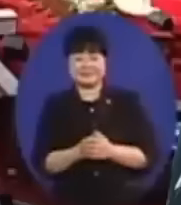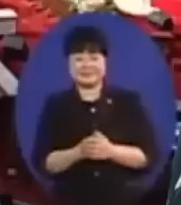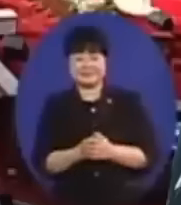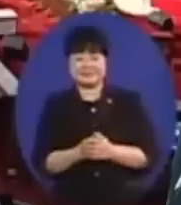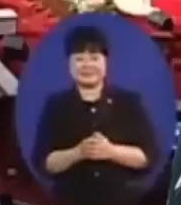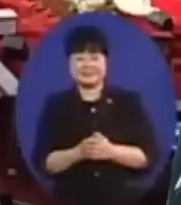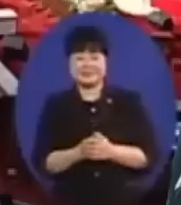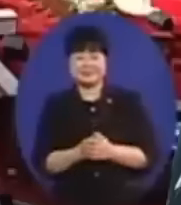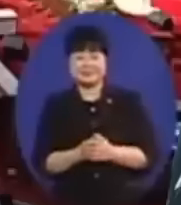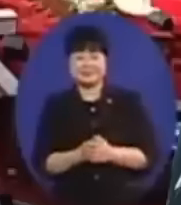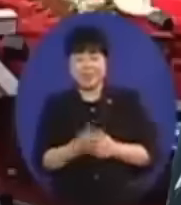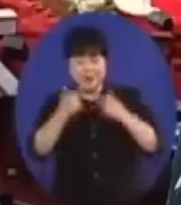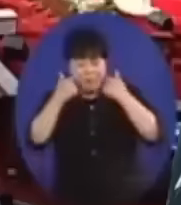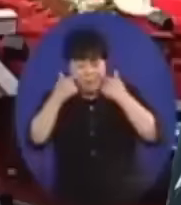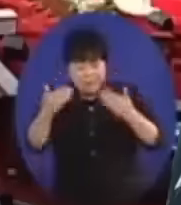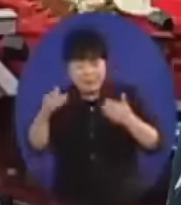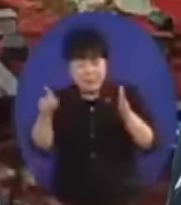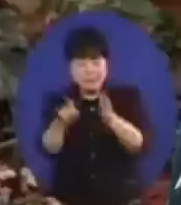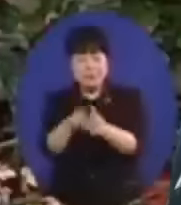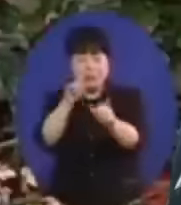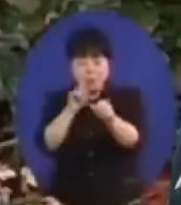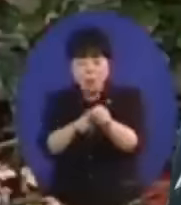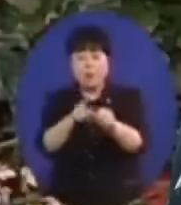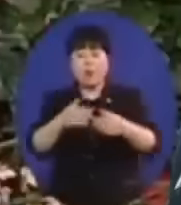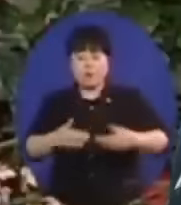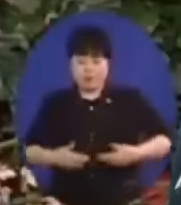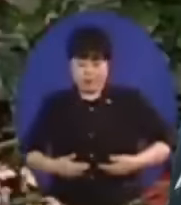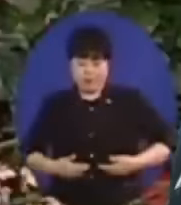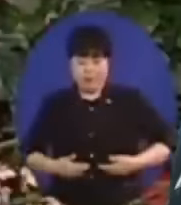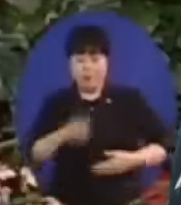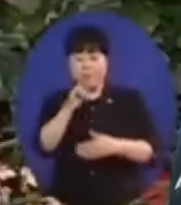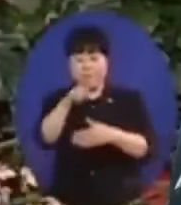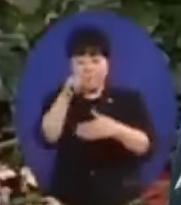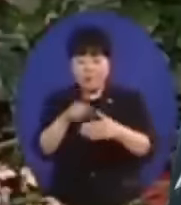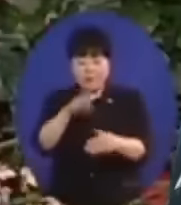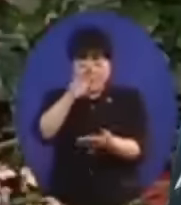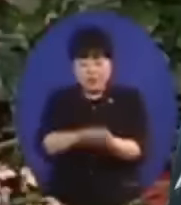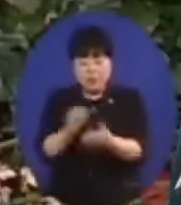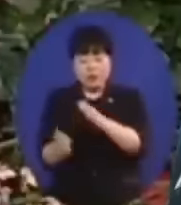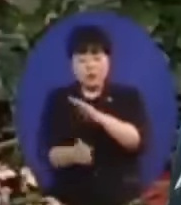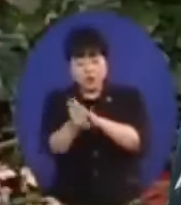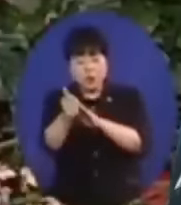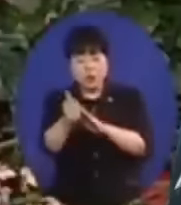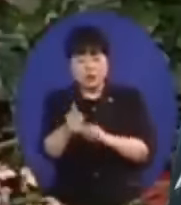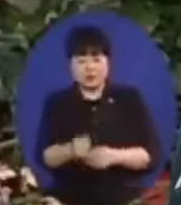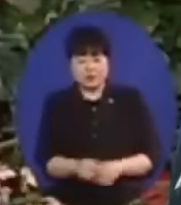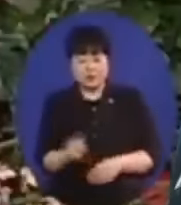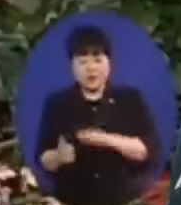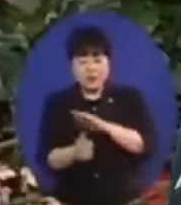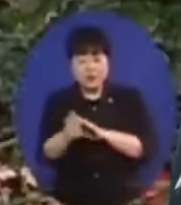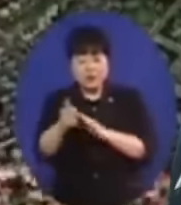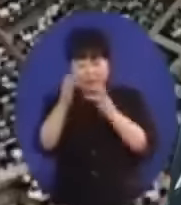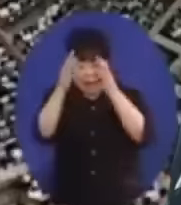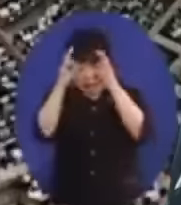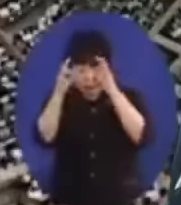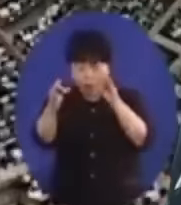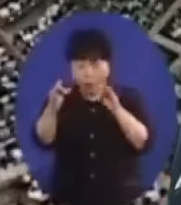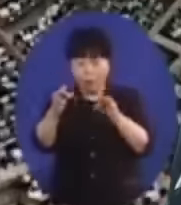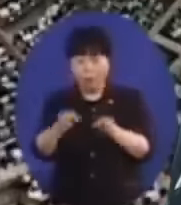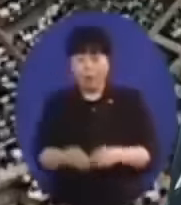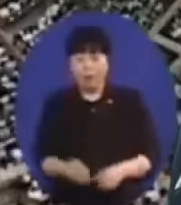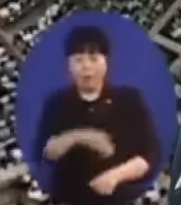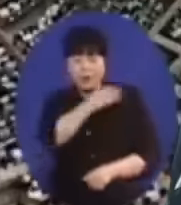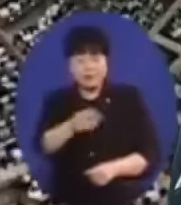우리 삶 속에 명확한 믿음의 목표가 있어야 우리 마음속에 뜨거운 소원이 일어나고 그 소원을 바라보며 능치